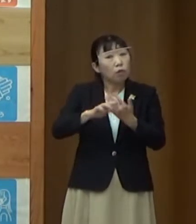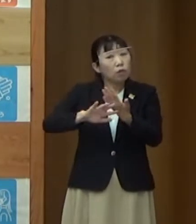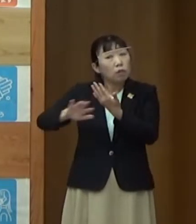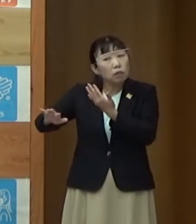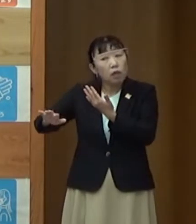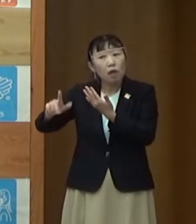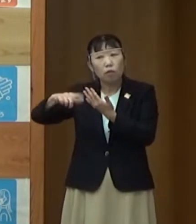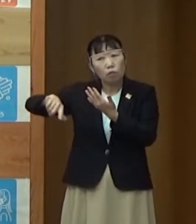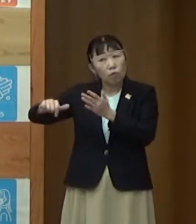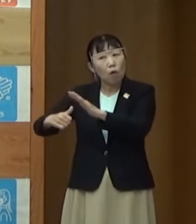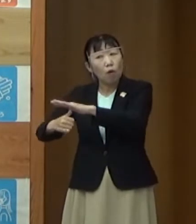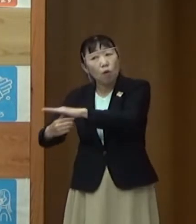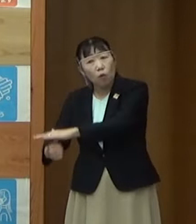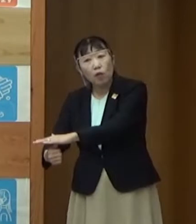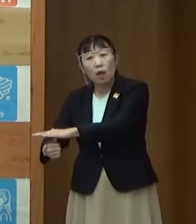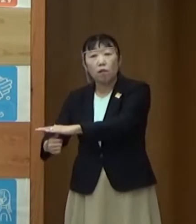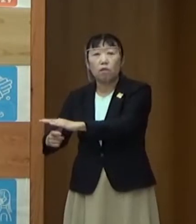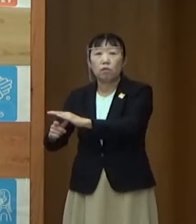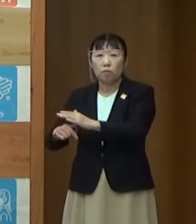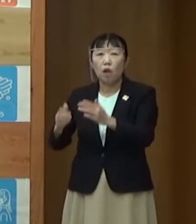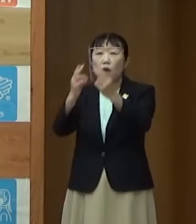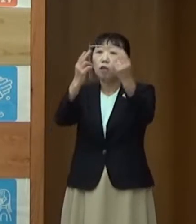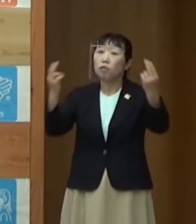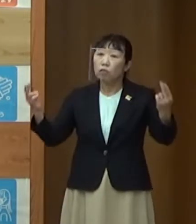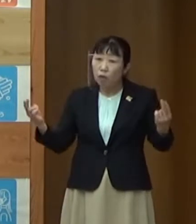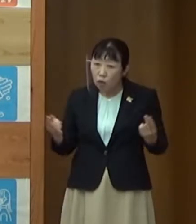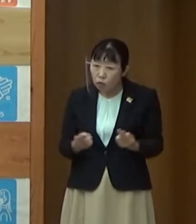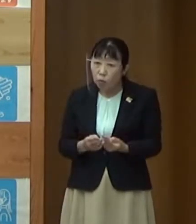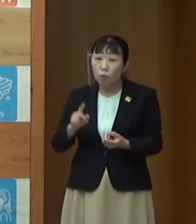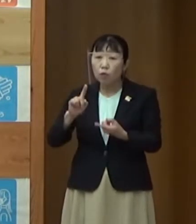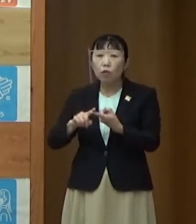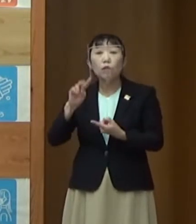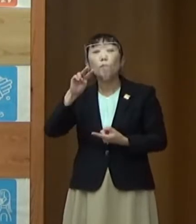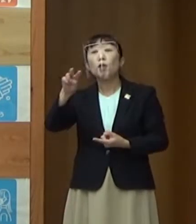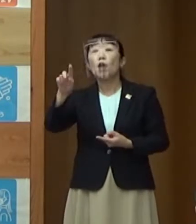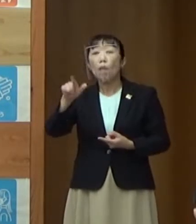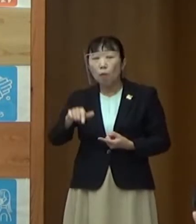えられていることによって全道で鳴らすとですね、数字がこう、